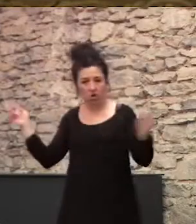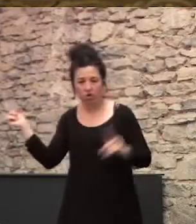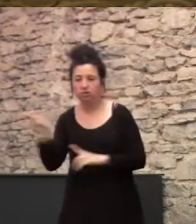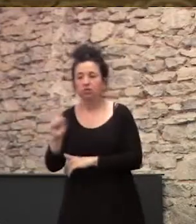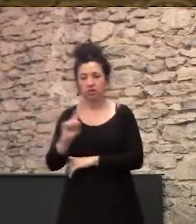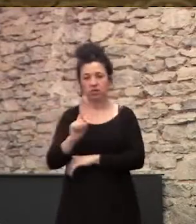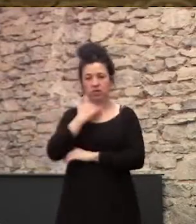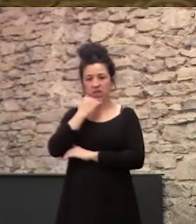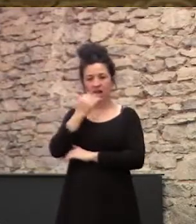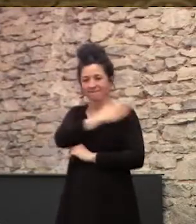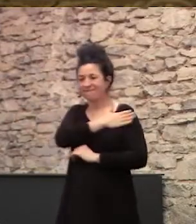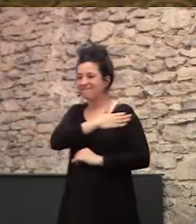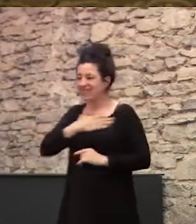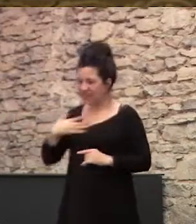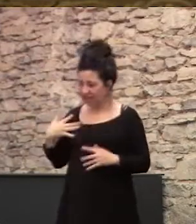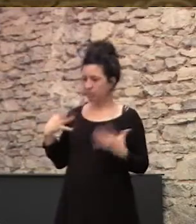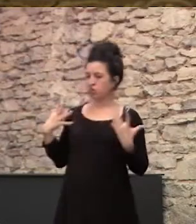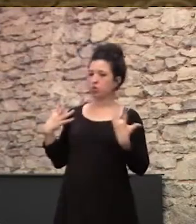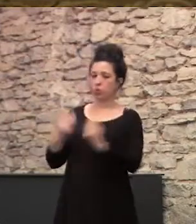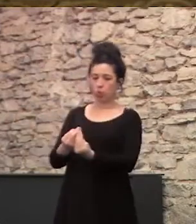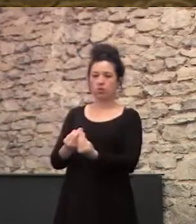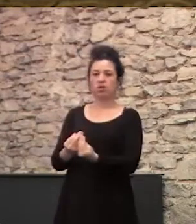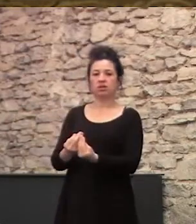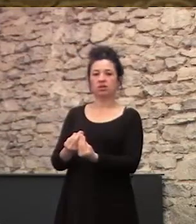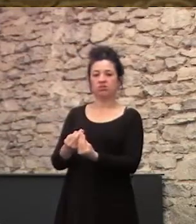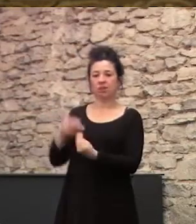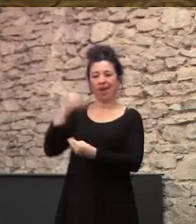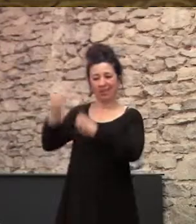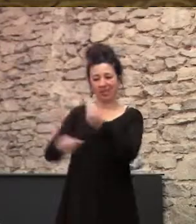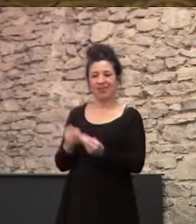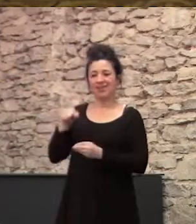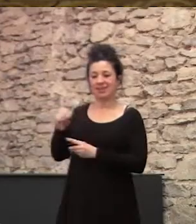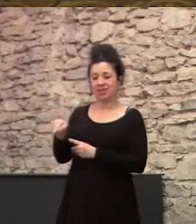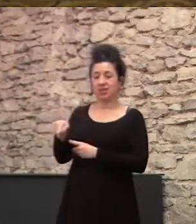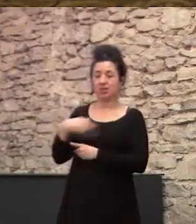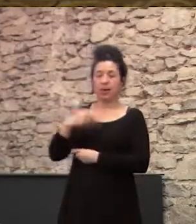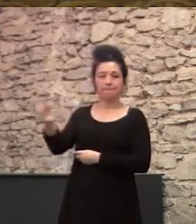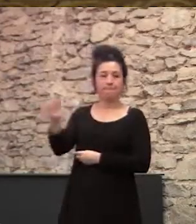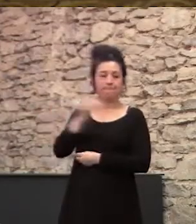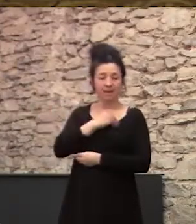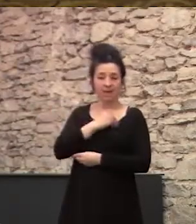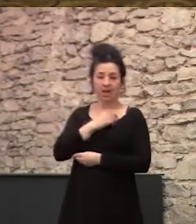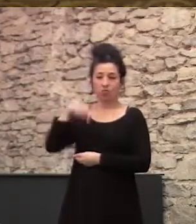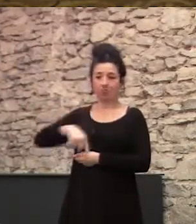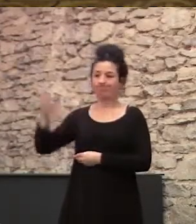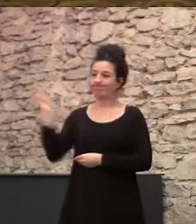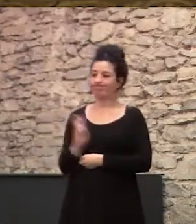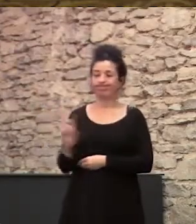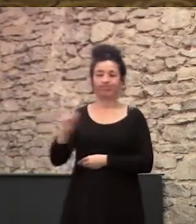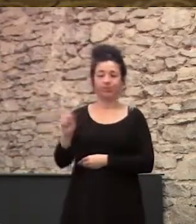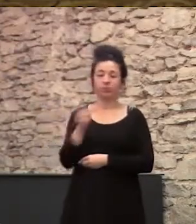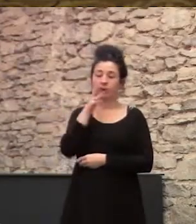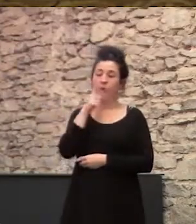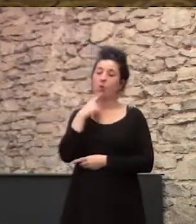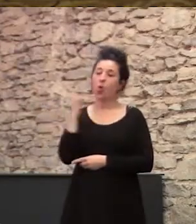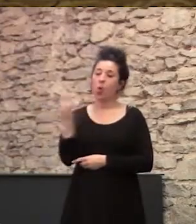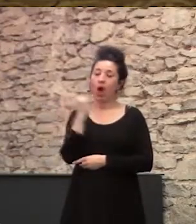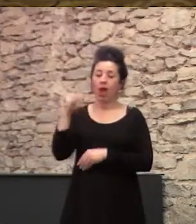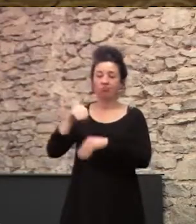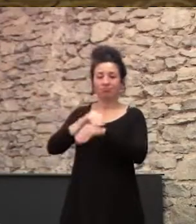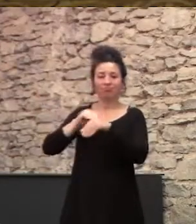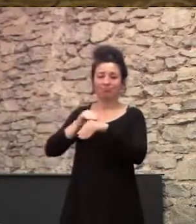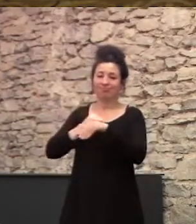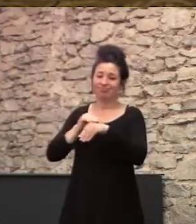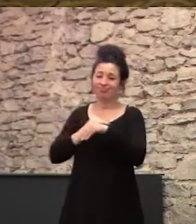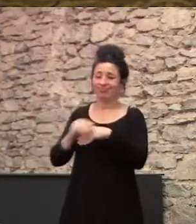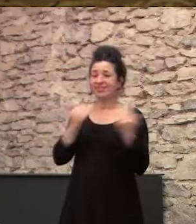eta benetan nahi genuela hori egin. Eta pena bada horrez egotea, baina ba, osatu da dira, eta